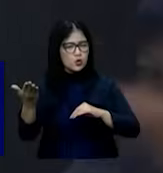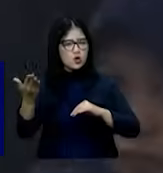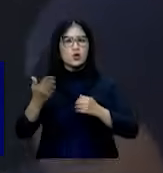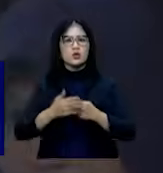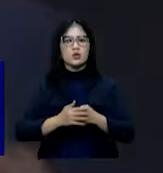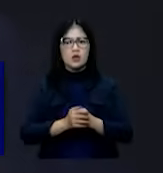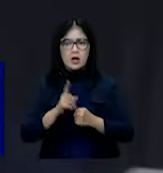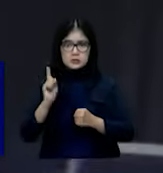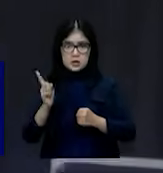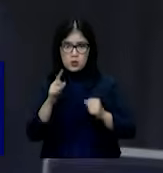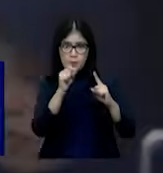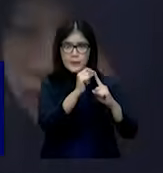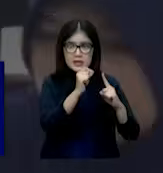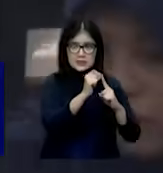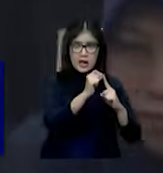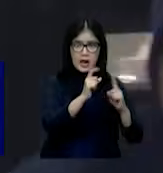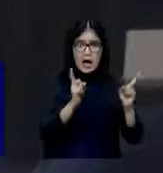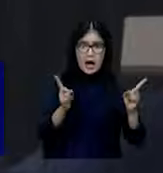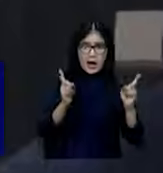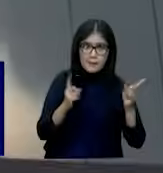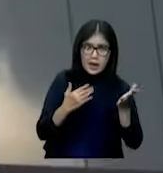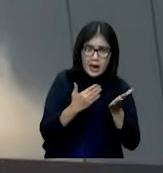Samsudin dengan pasal penistaan agama.